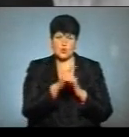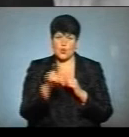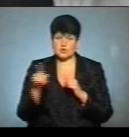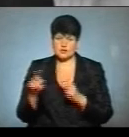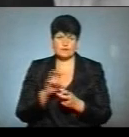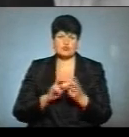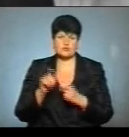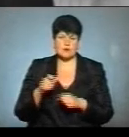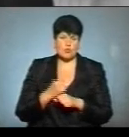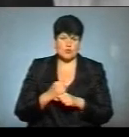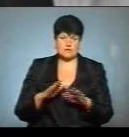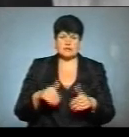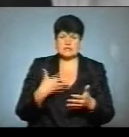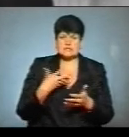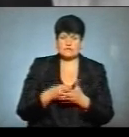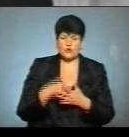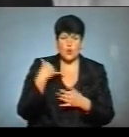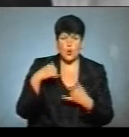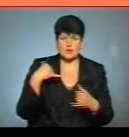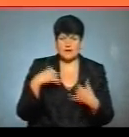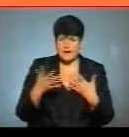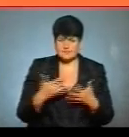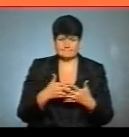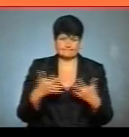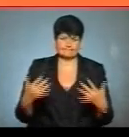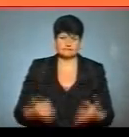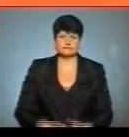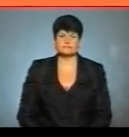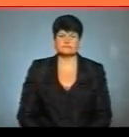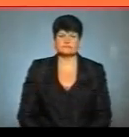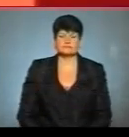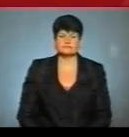шукачем роботи, надати свої контакти. Ну і так далі.